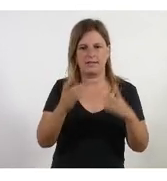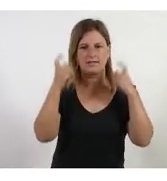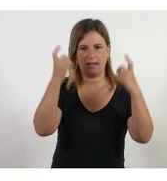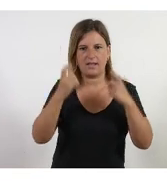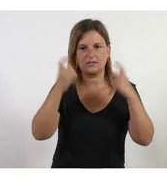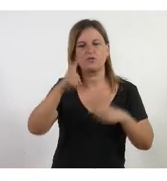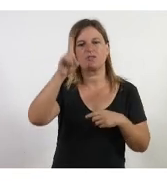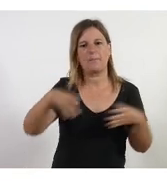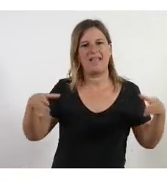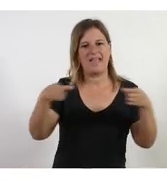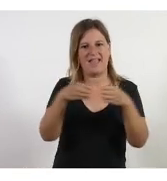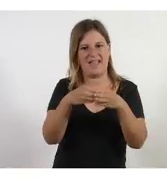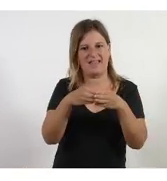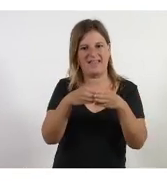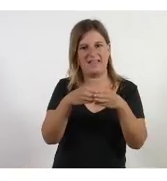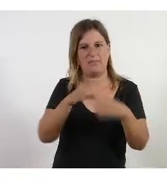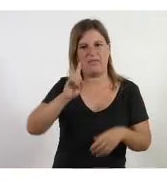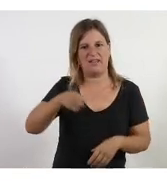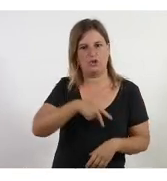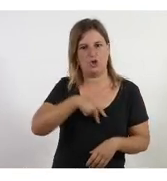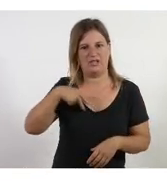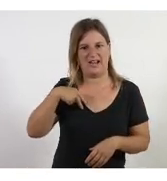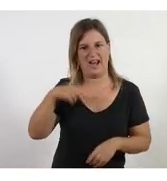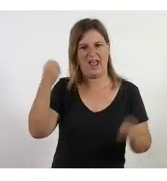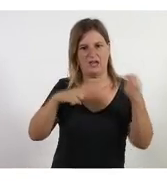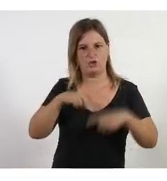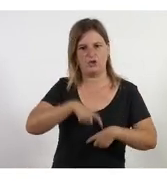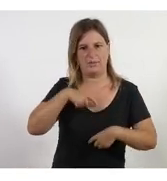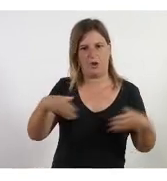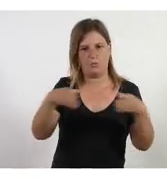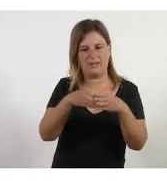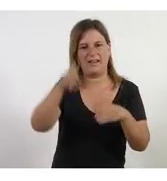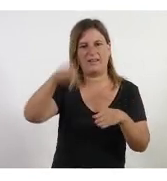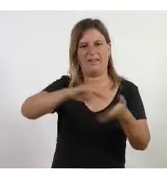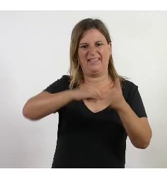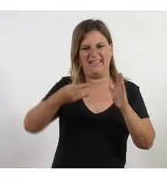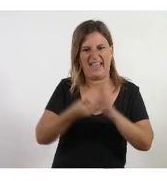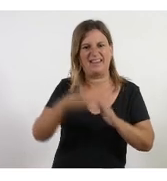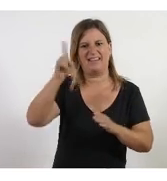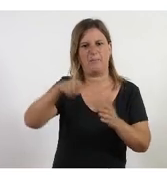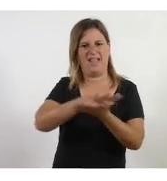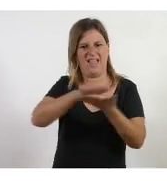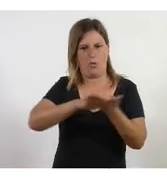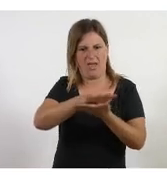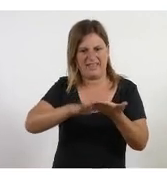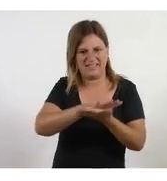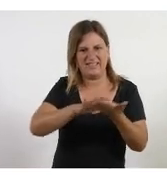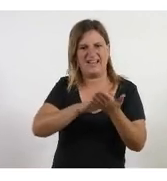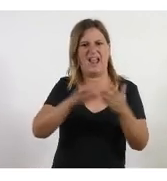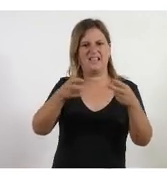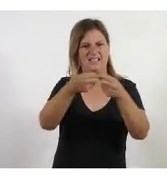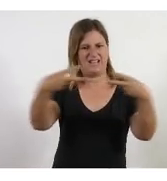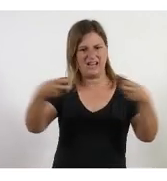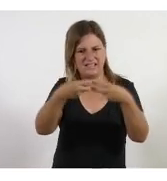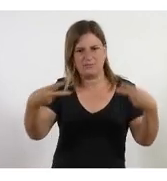tot l'equip de la DGAC, que ho ha fet possible, a l'equip tècnic, a les persones de transcripció, de llenguatge de signes, a